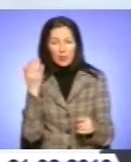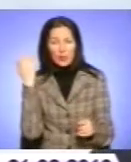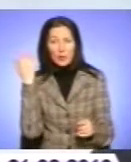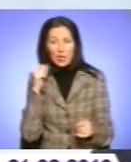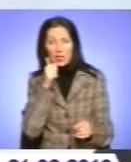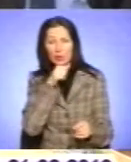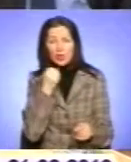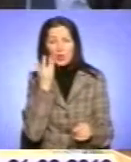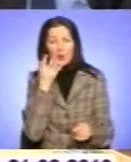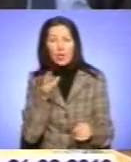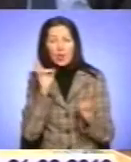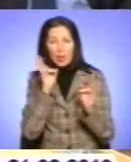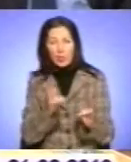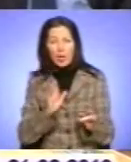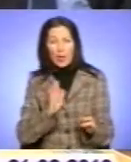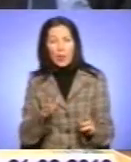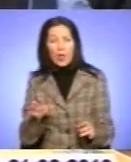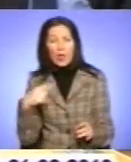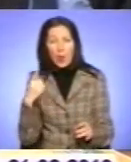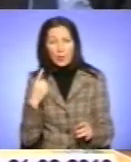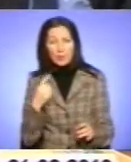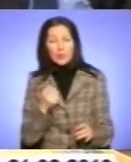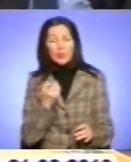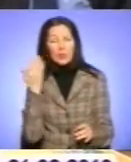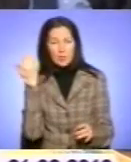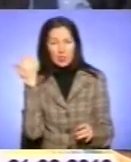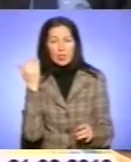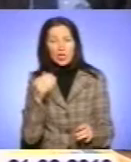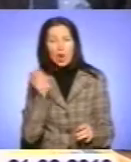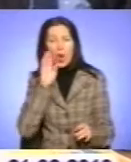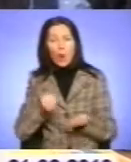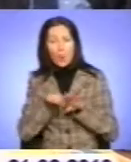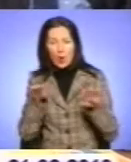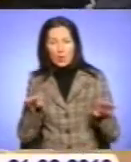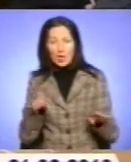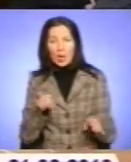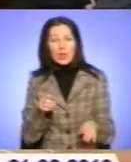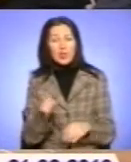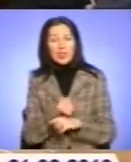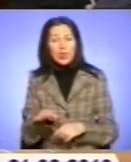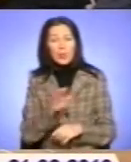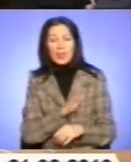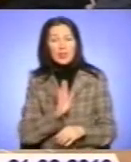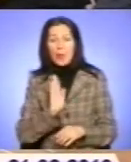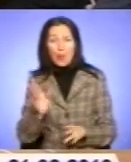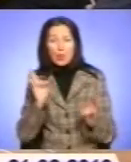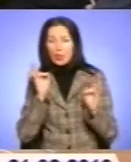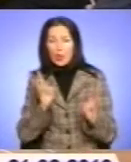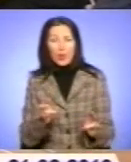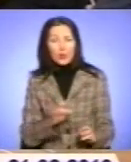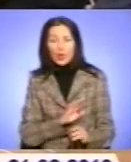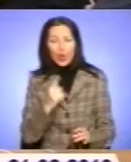на область. Під час попередніх повеней та паводків на Тернопільщині не було травмовано жодної людини. Досить